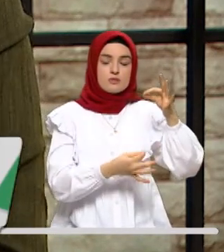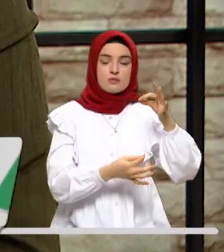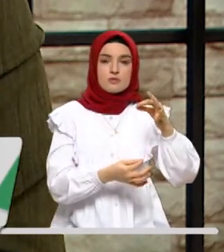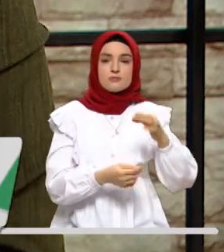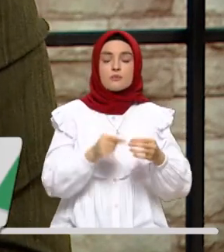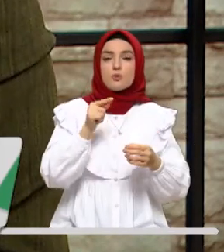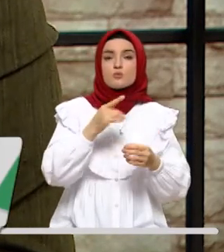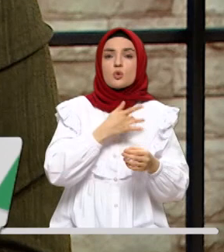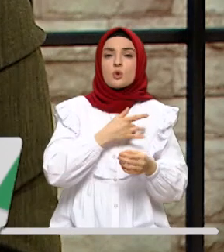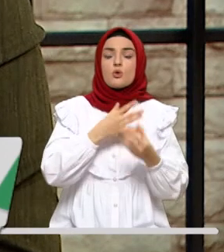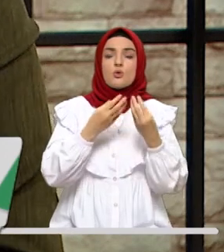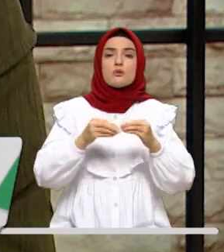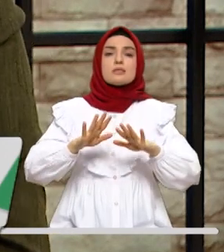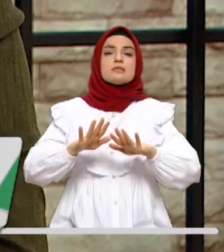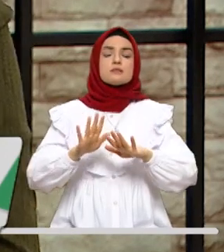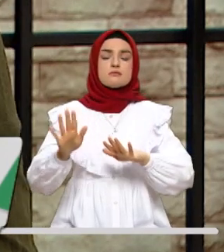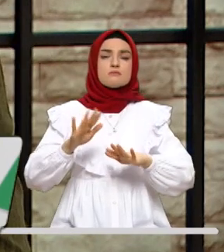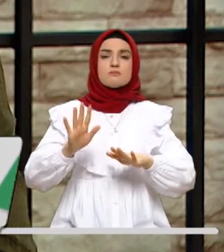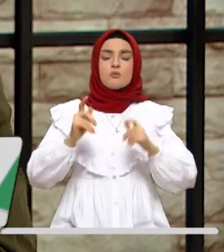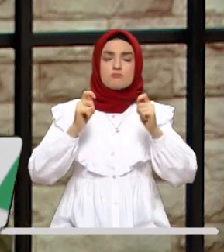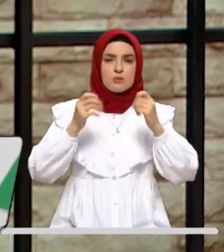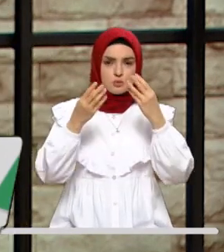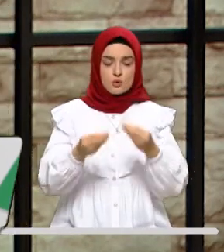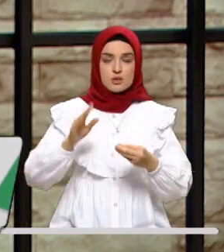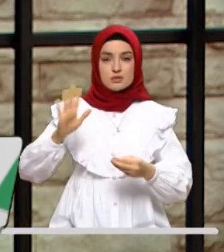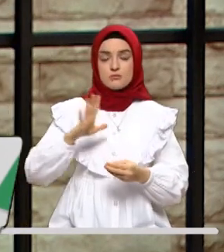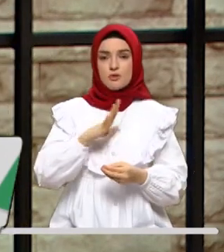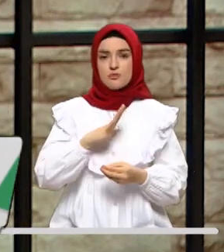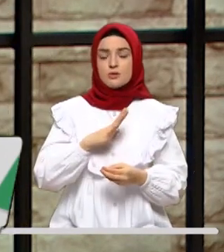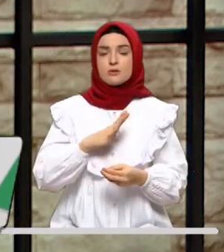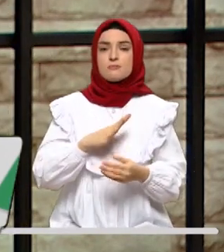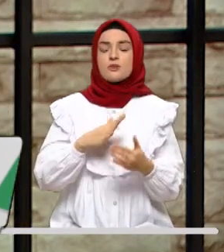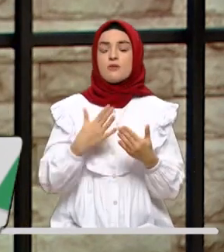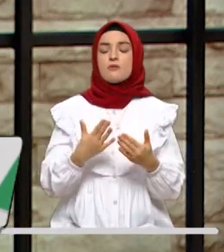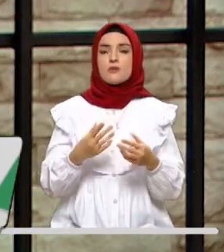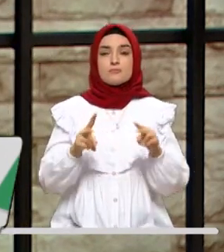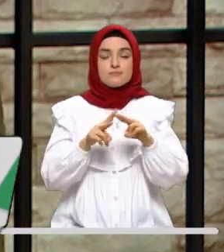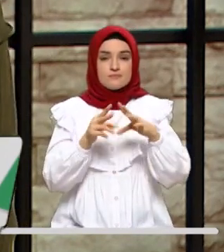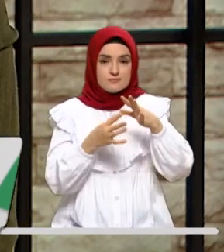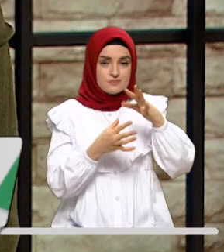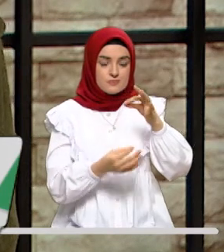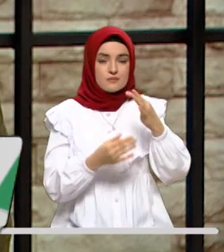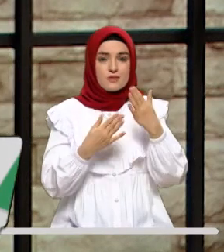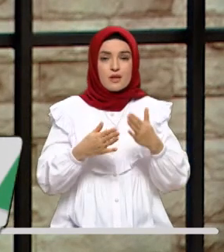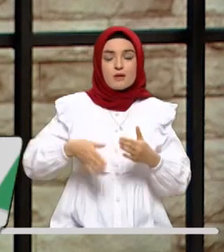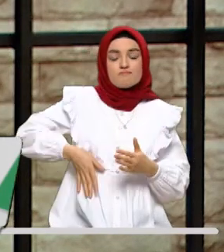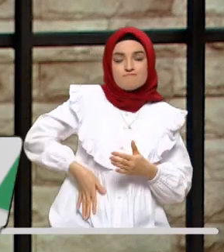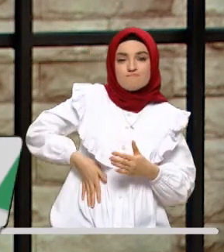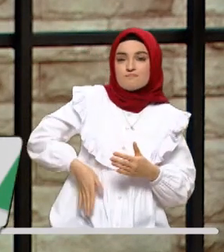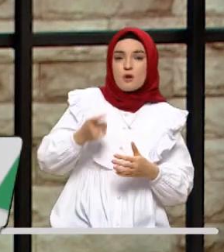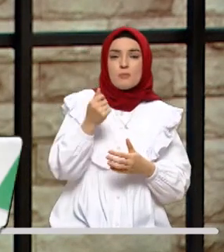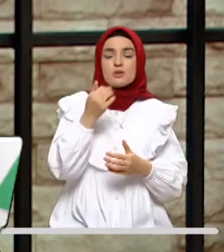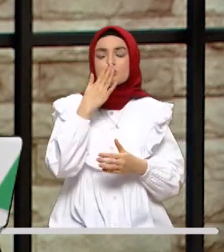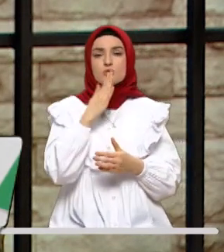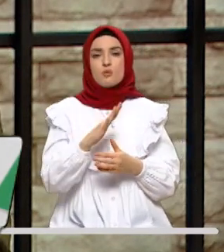1924'te gönüllü olarak gitmiyor, zorunlu olarak gidiyor. Ve Mehmet Akif'in adeta cebinde parası yok.